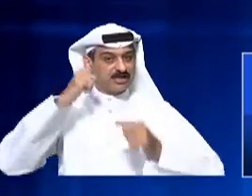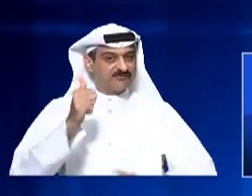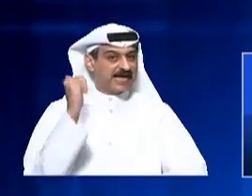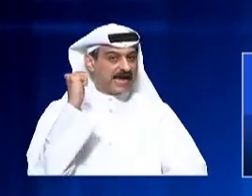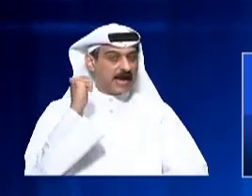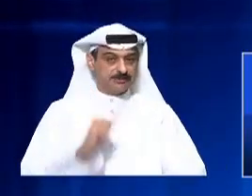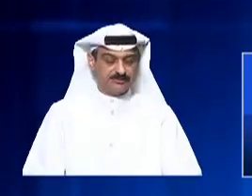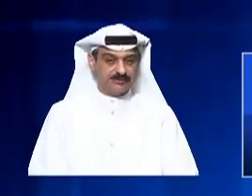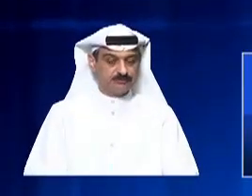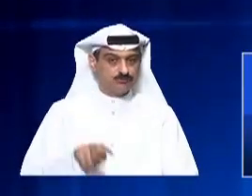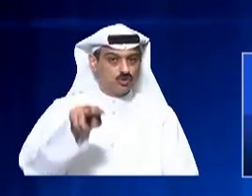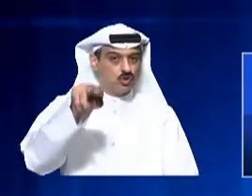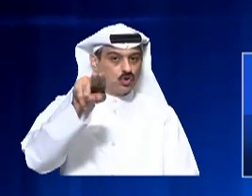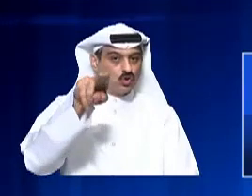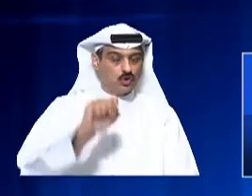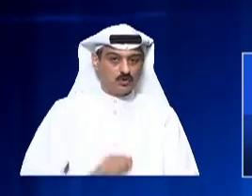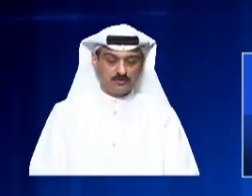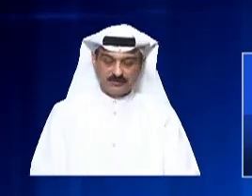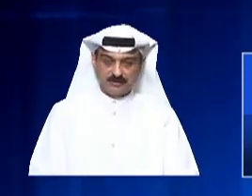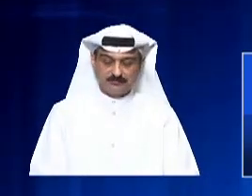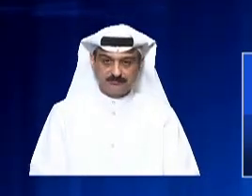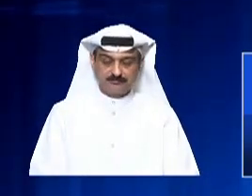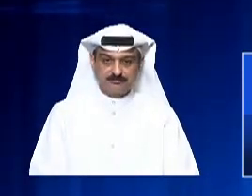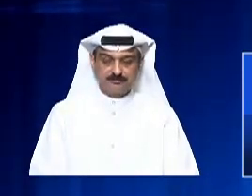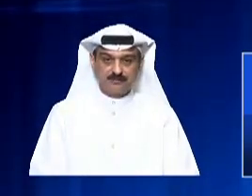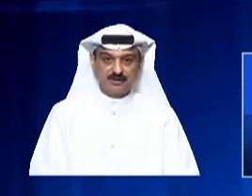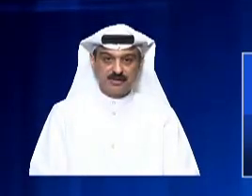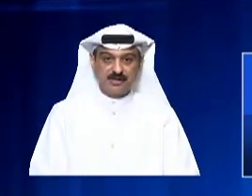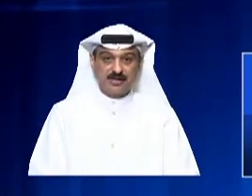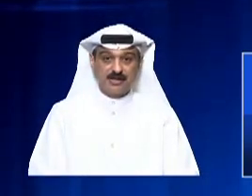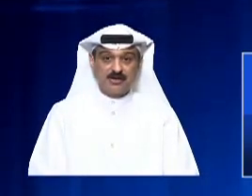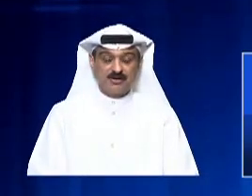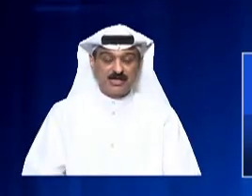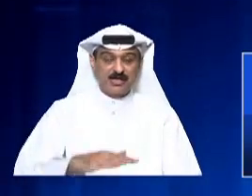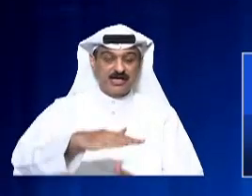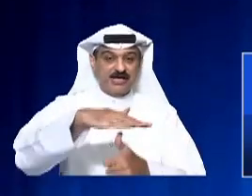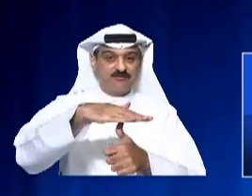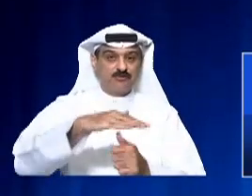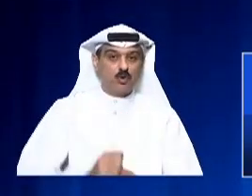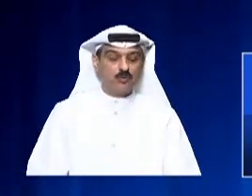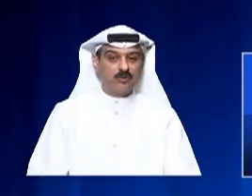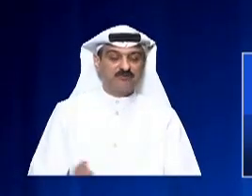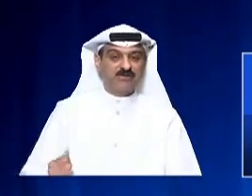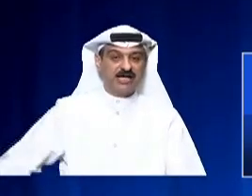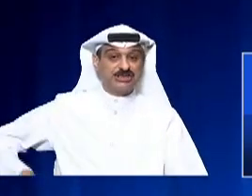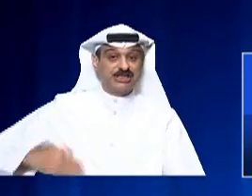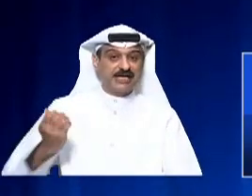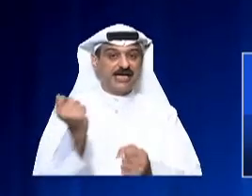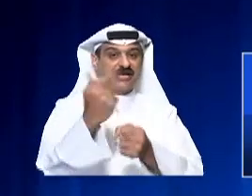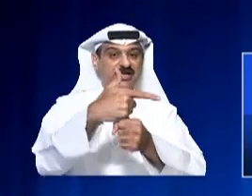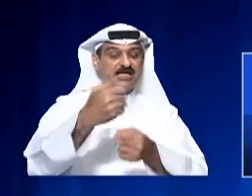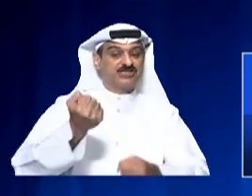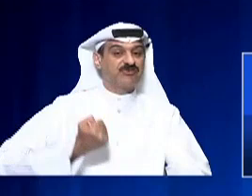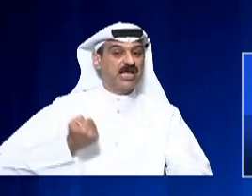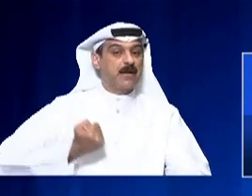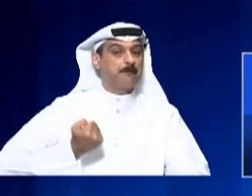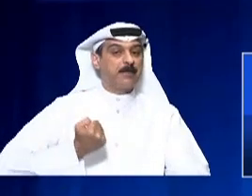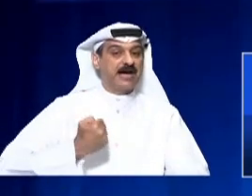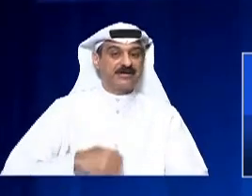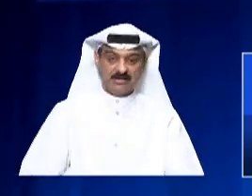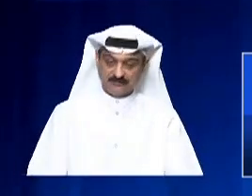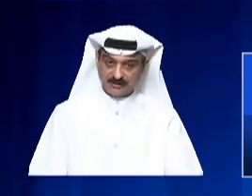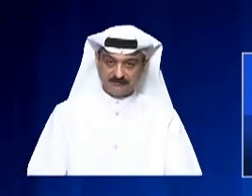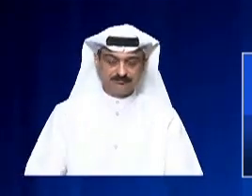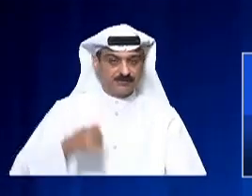من أخيه صاحب السمو الملكي الأمير سلمان بن حمد الخليفة ولي العهد رئيس مجلس الوزراء في مملكة